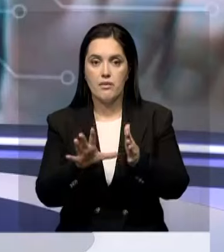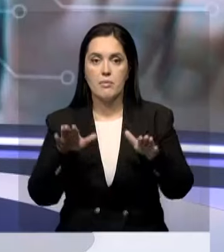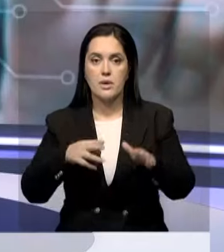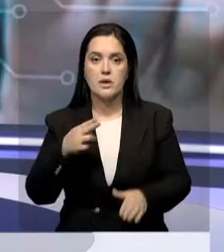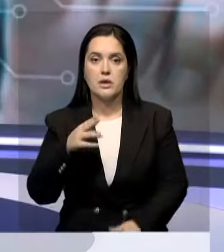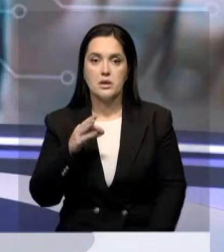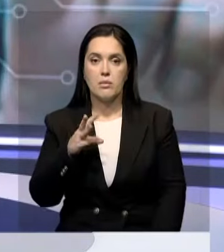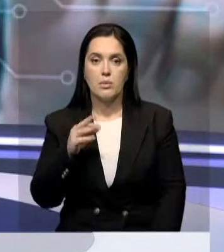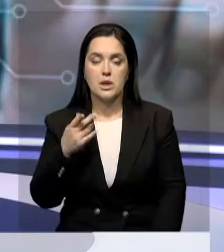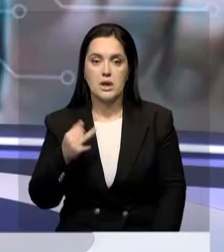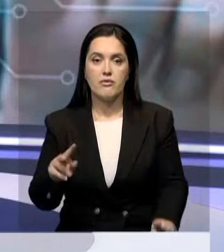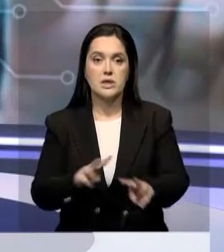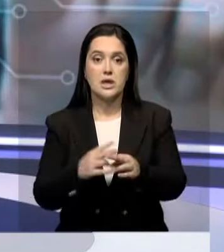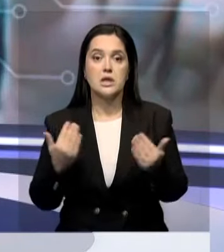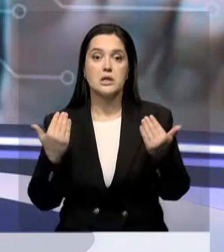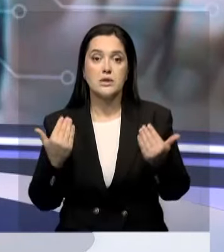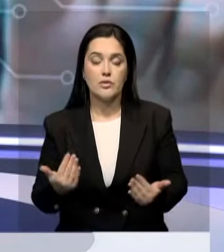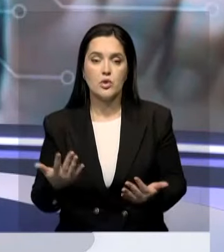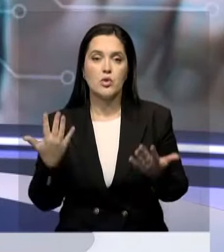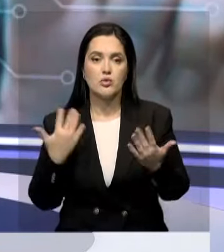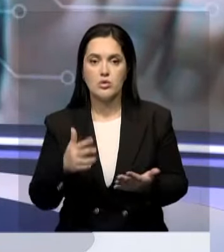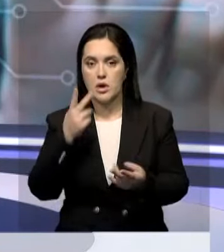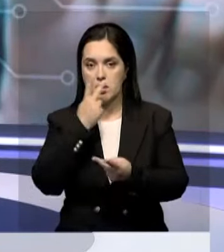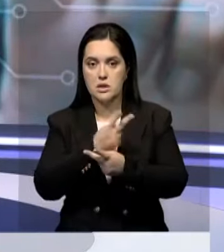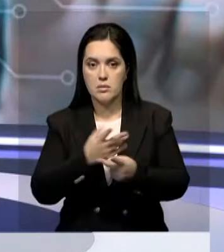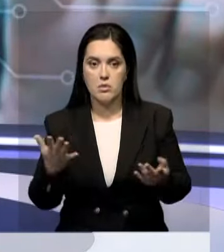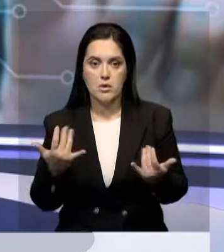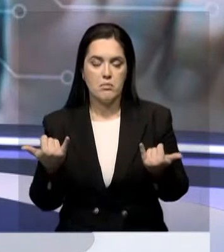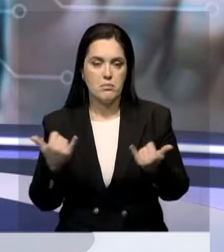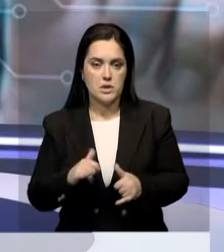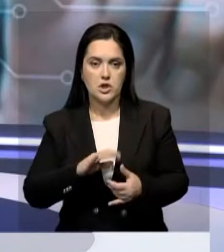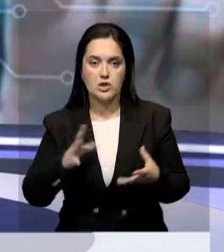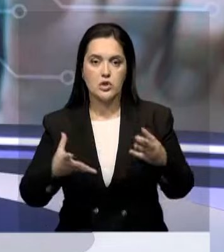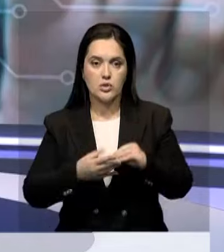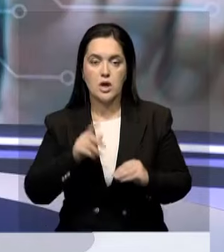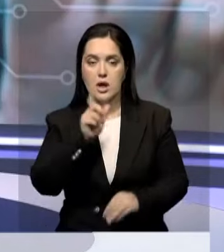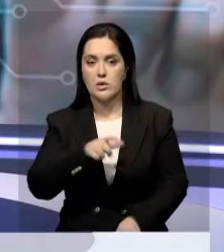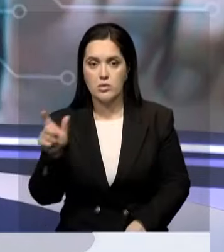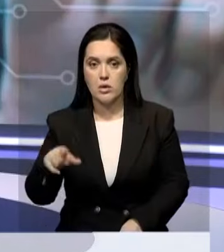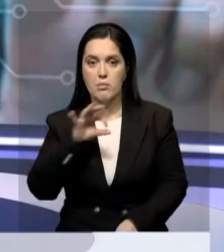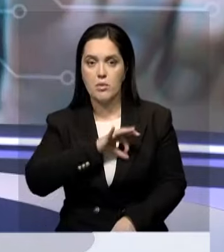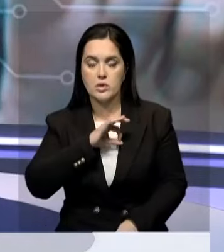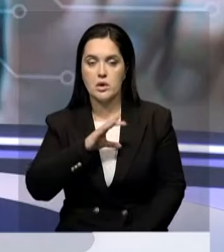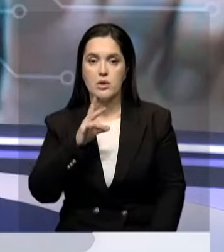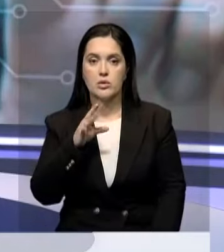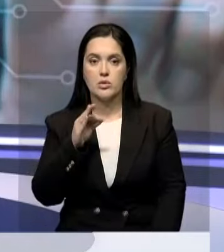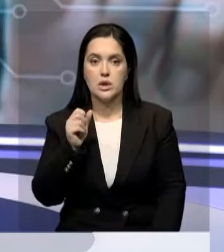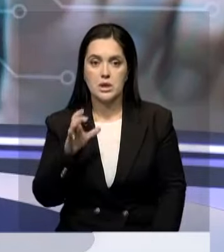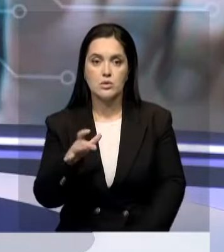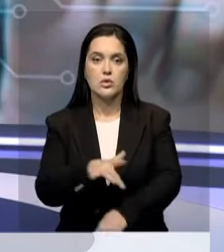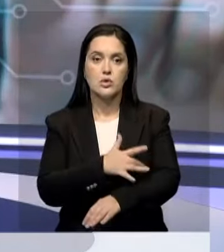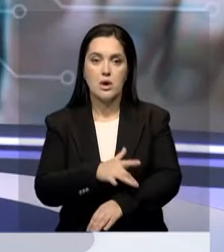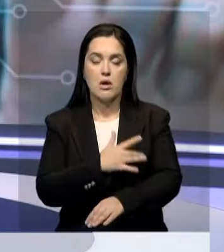неформальной площадке Demo Day в Астане. Сегодня некоторые из них уже демонстрируют впечатляющие результаты. Люди пользуются